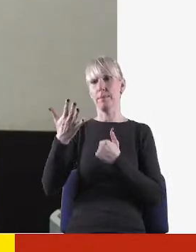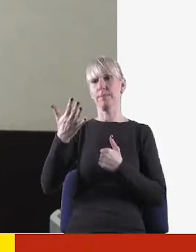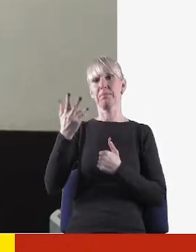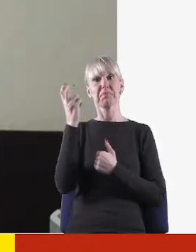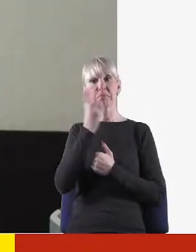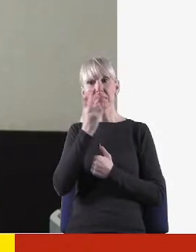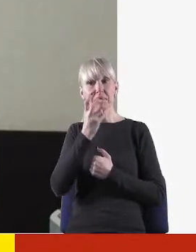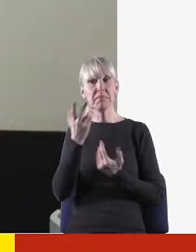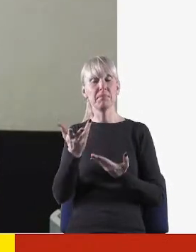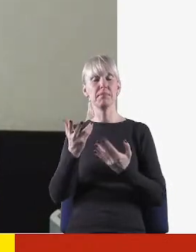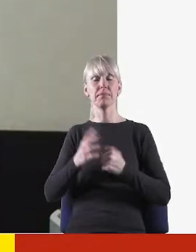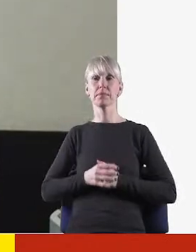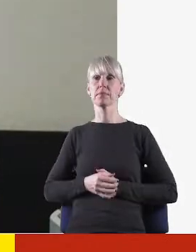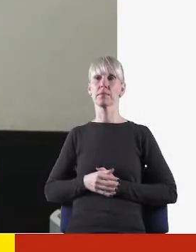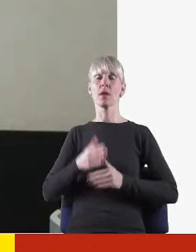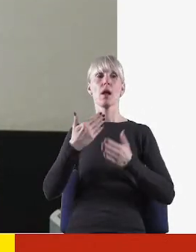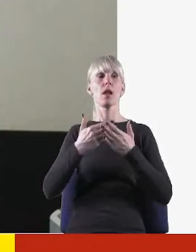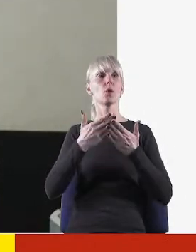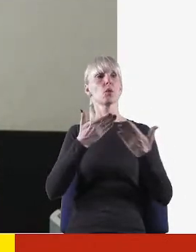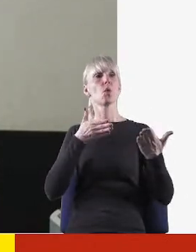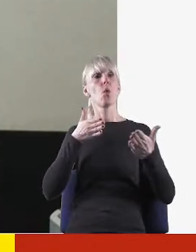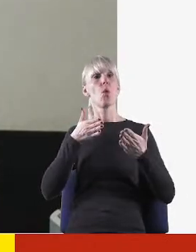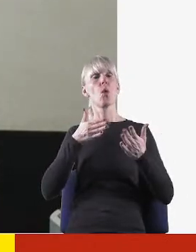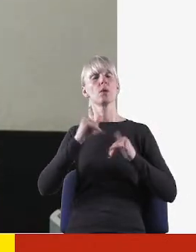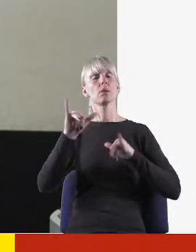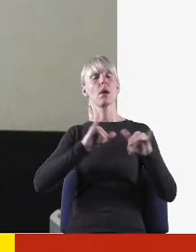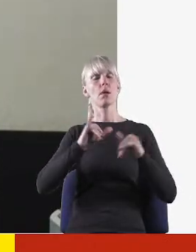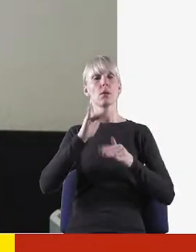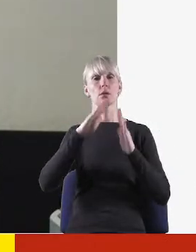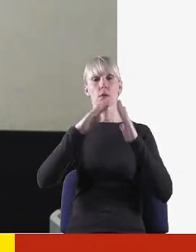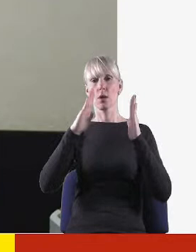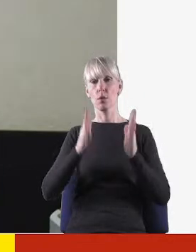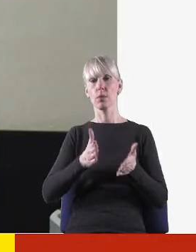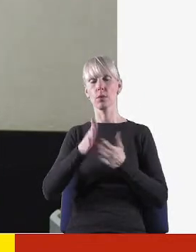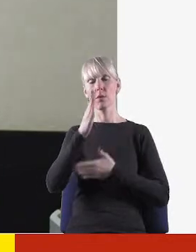to Zarząd Nieruchomości Województwa Łódzkiego